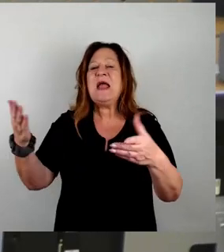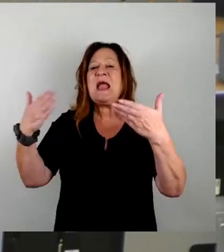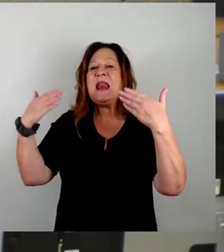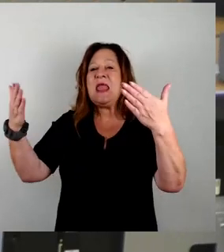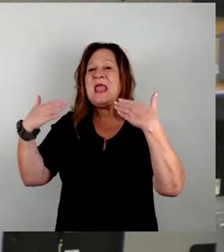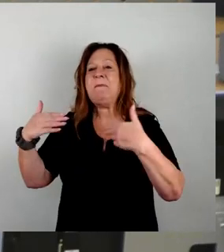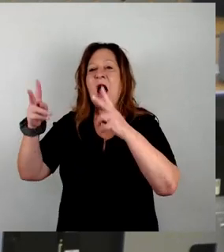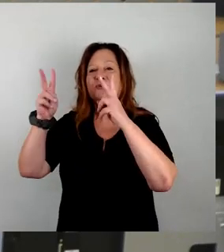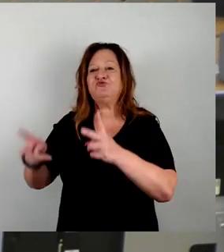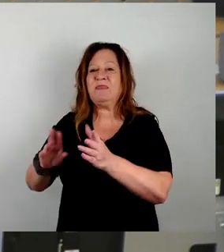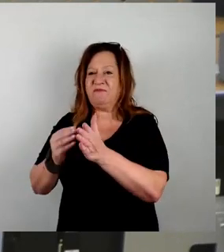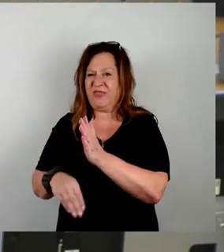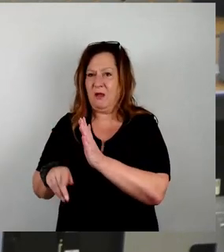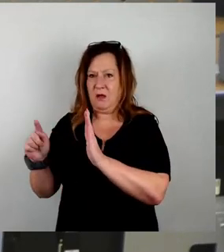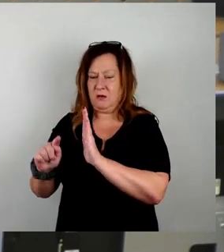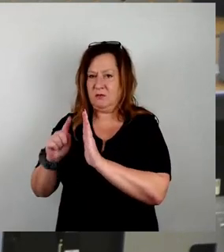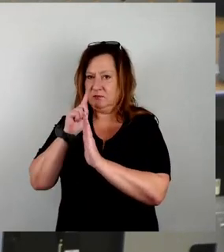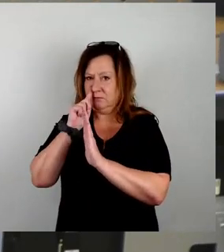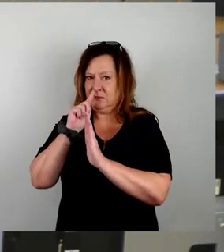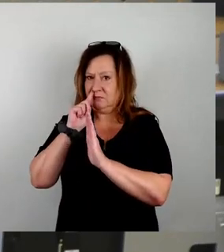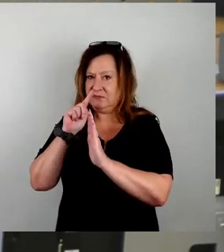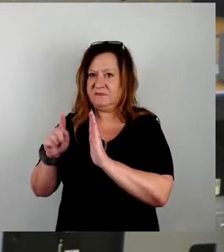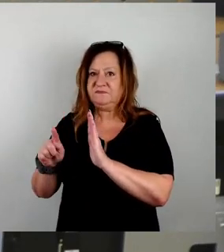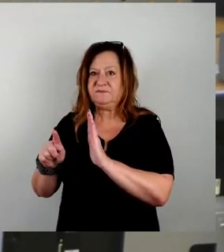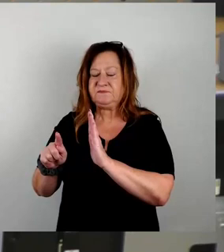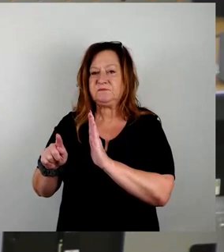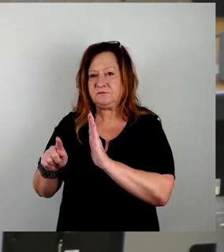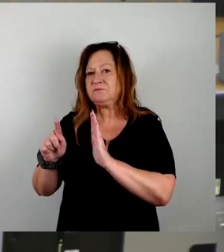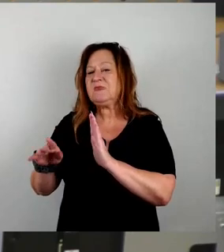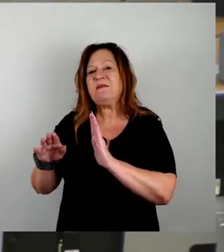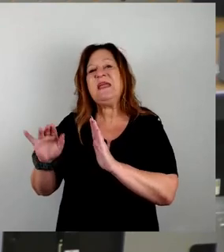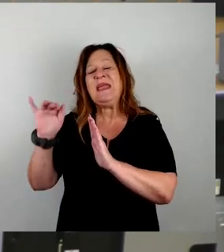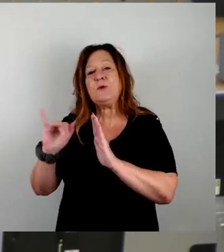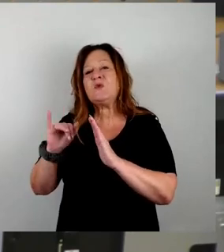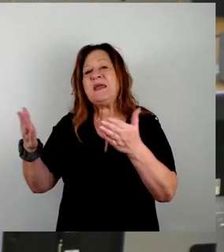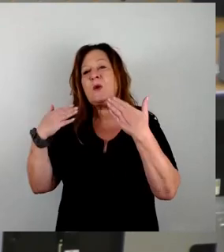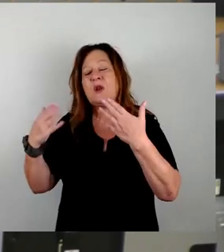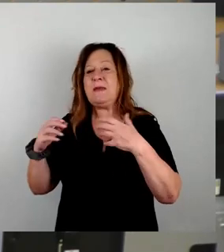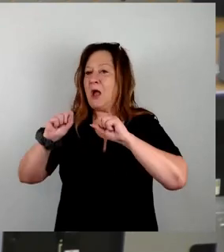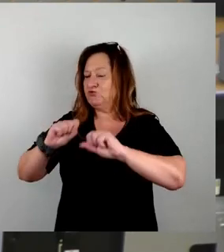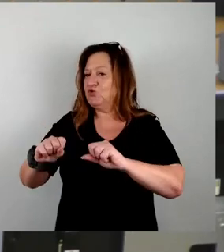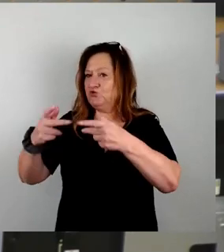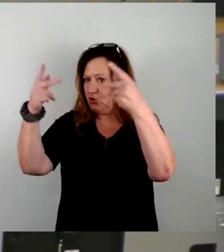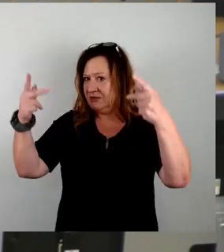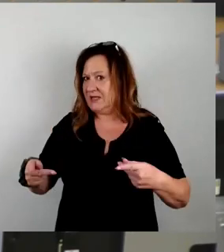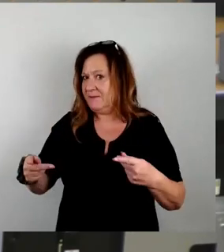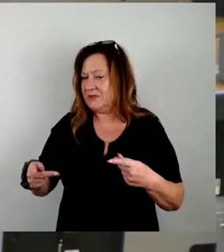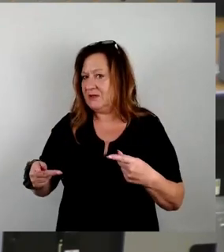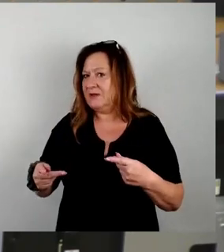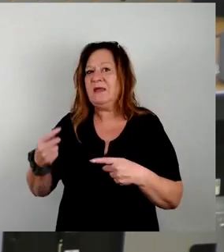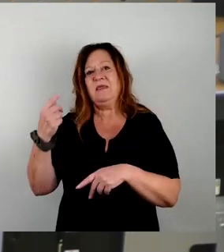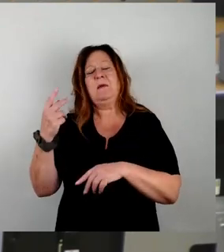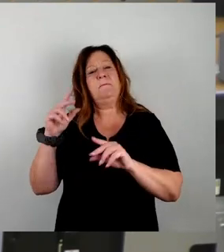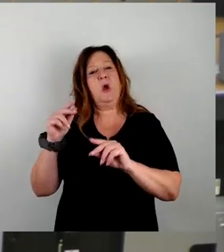wie die Fortschreibung des integrierten Energie- und Klimaschutzkonzeptes zu sehen, nur dass der Zeithorizont 2030